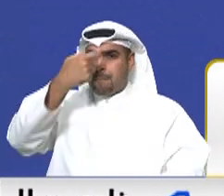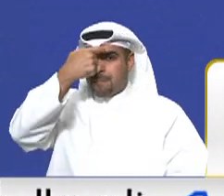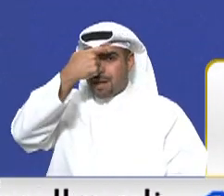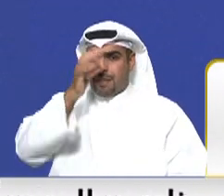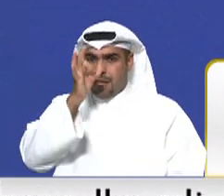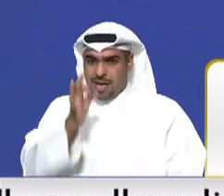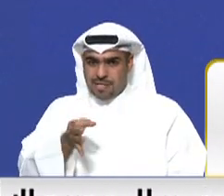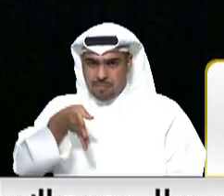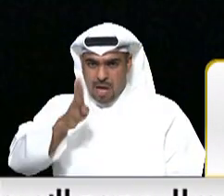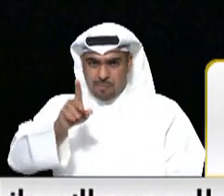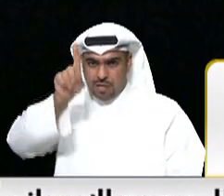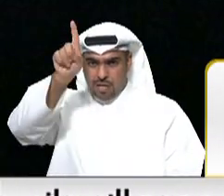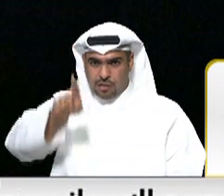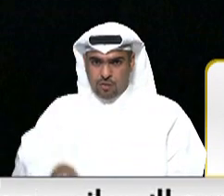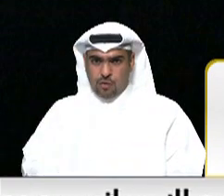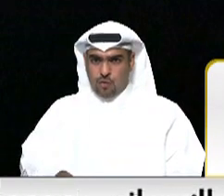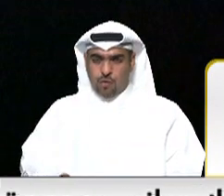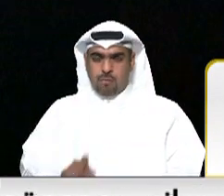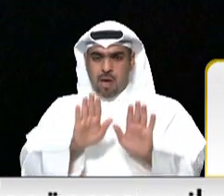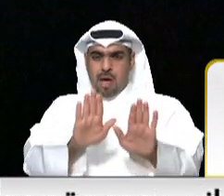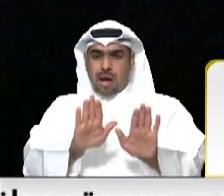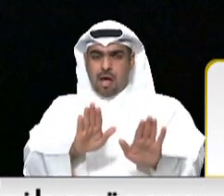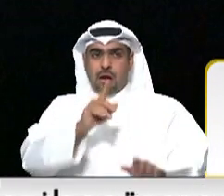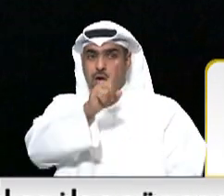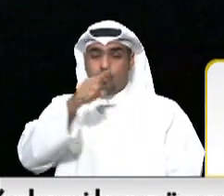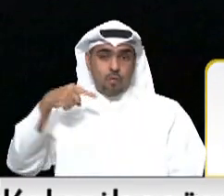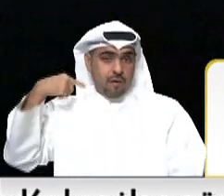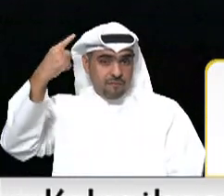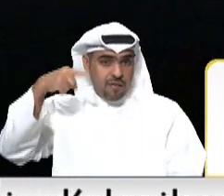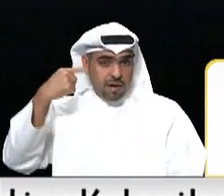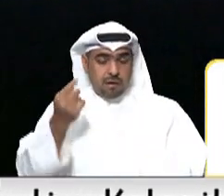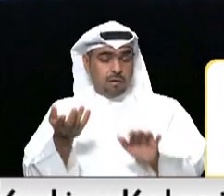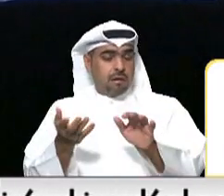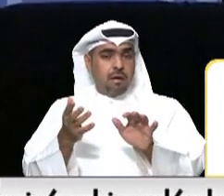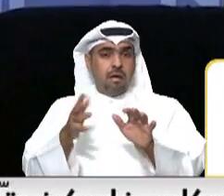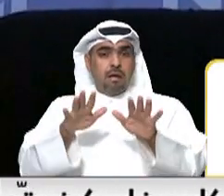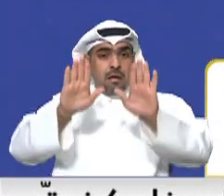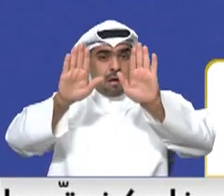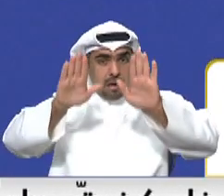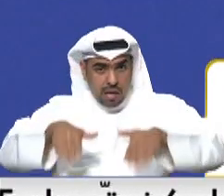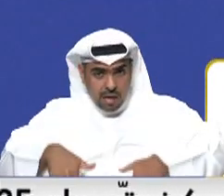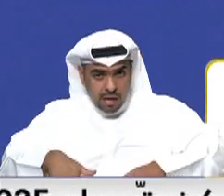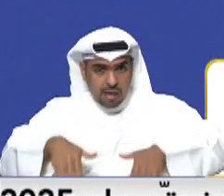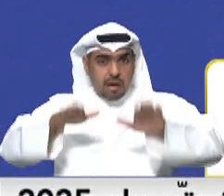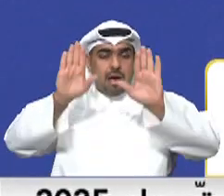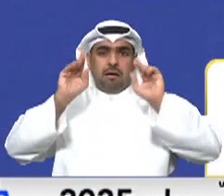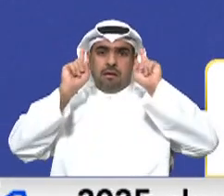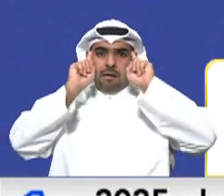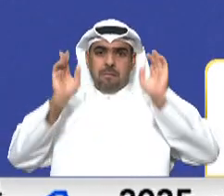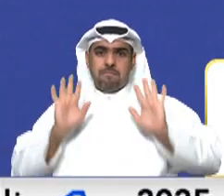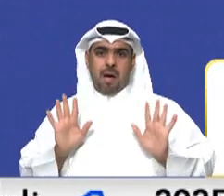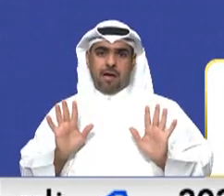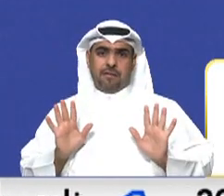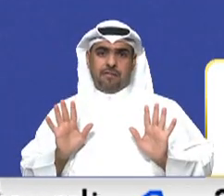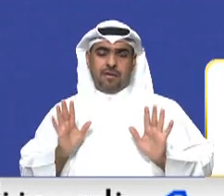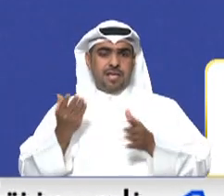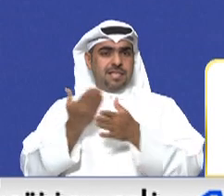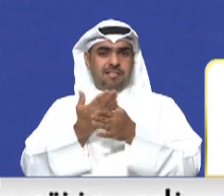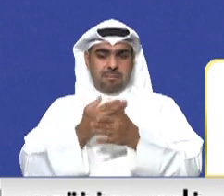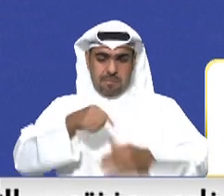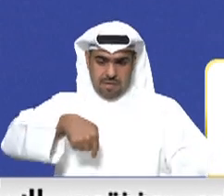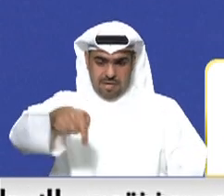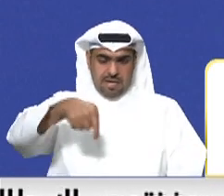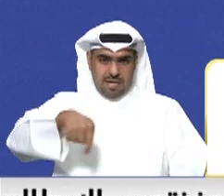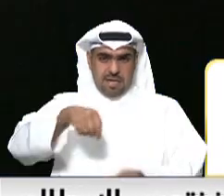واعاده النظر باصراره على مواصله المعركه الانتخابيه التي باتت احتمالاتها شبه